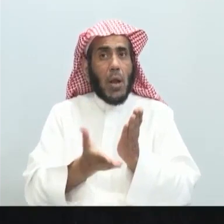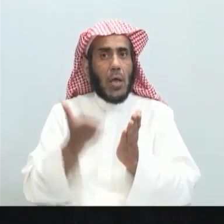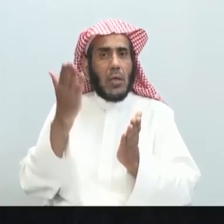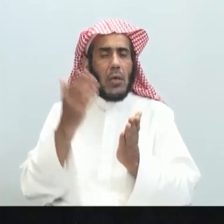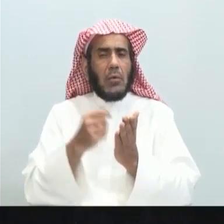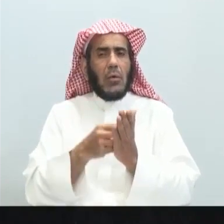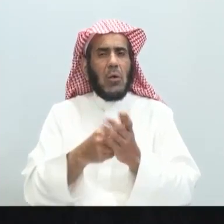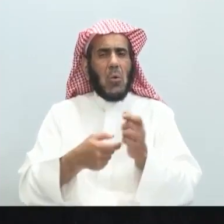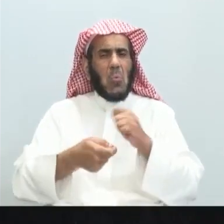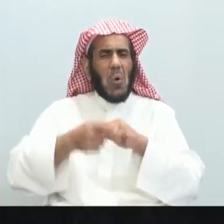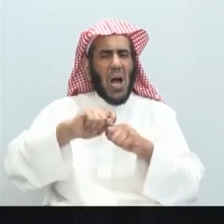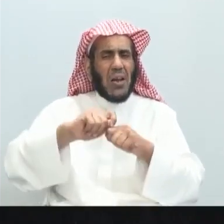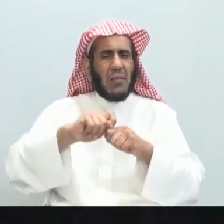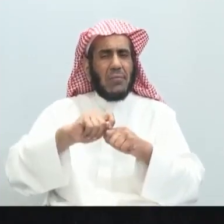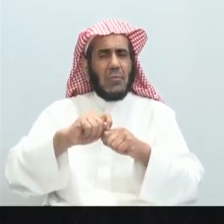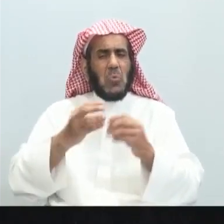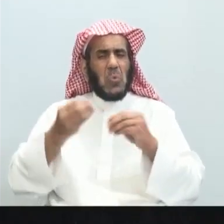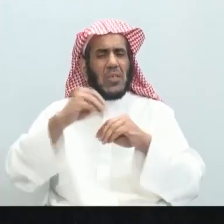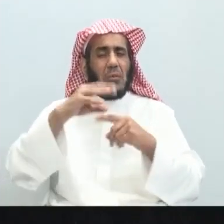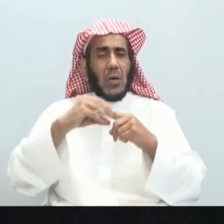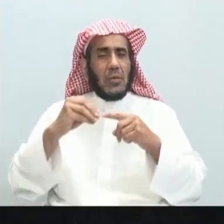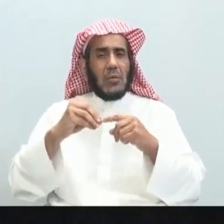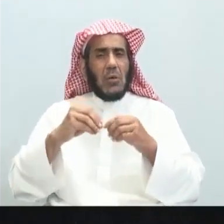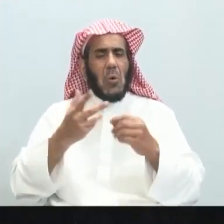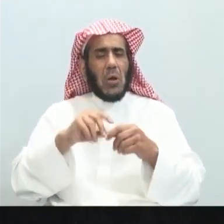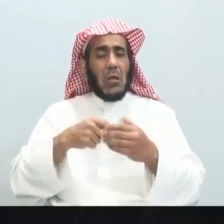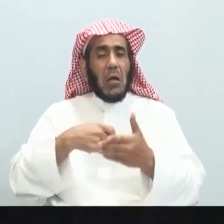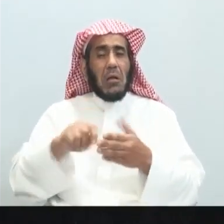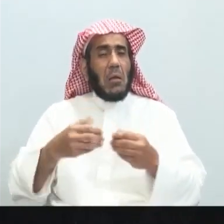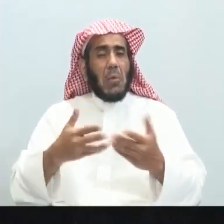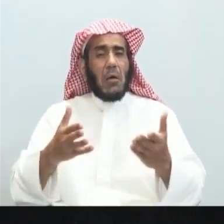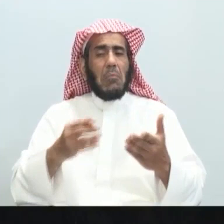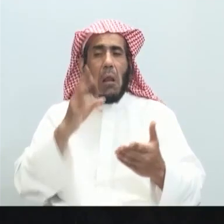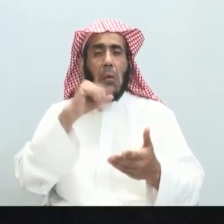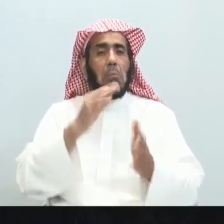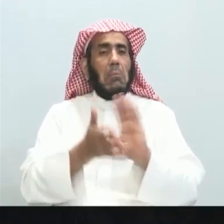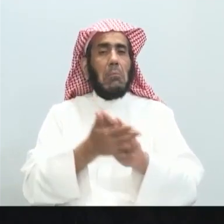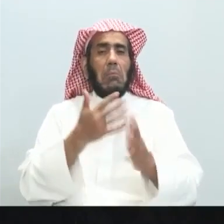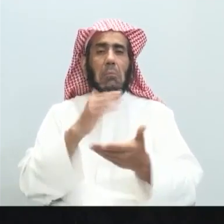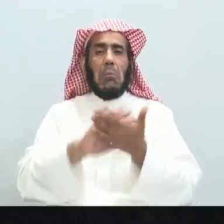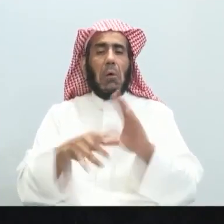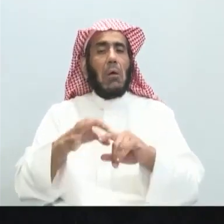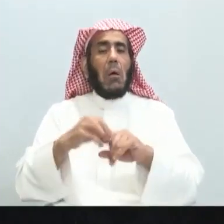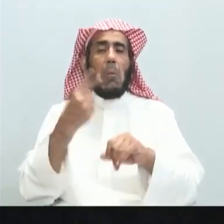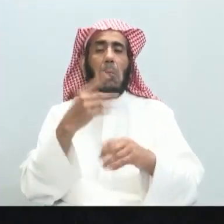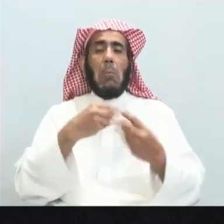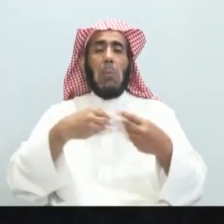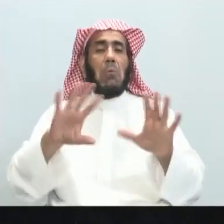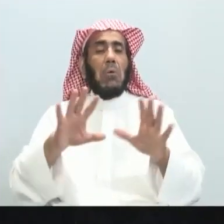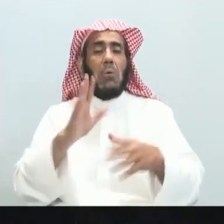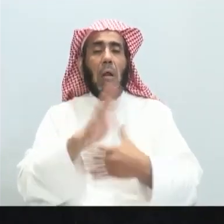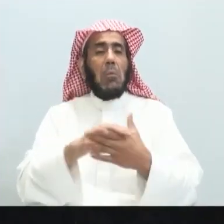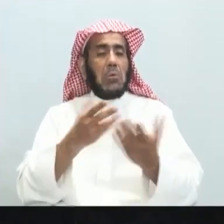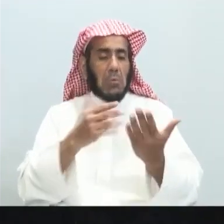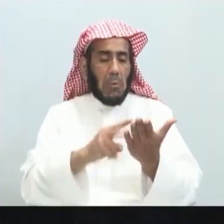تعالى وحرف فيه وزاد ونقص واراد ان يبيعه لم تذهب نسقه واحده ولم